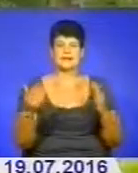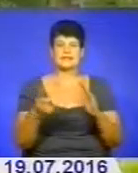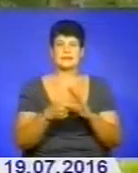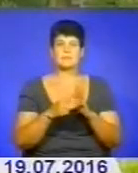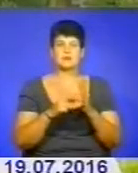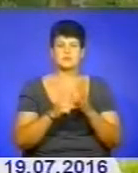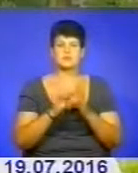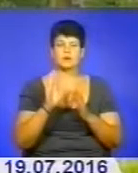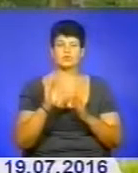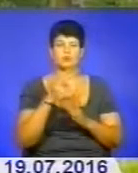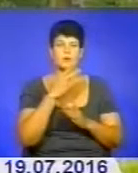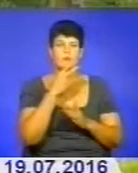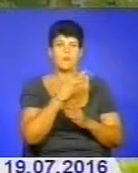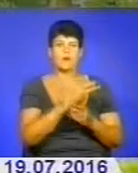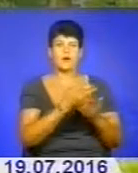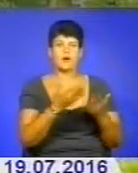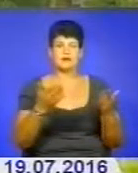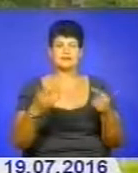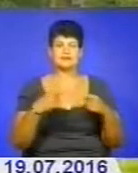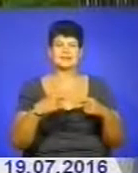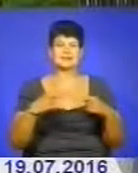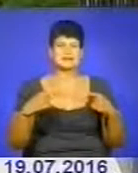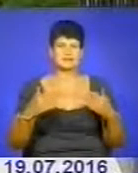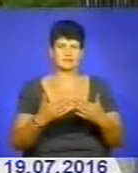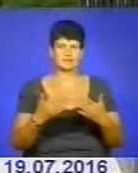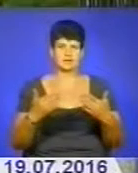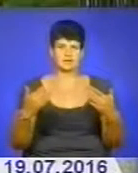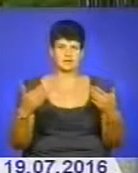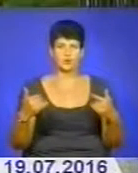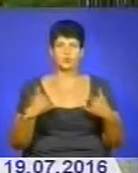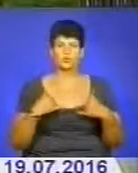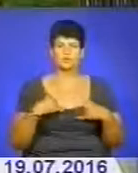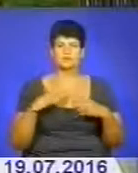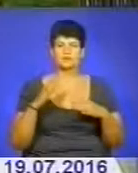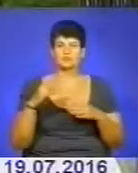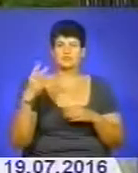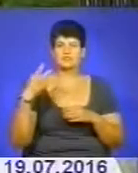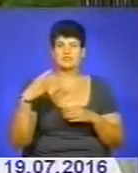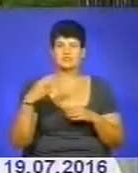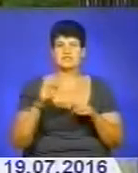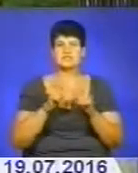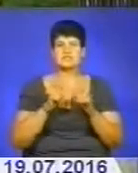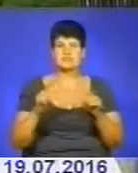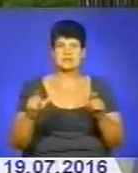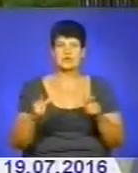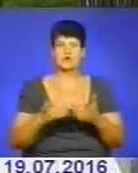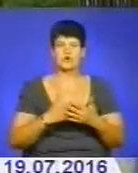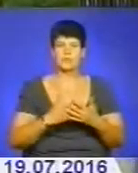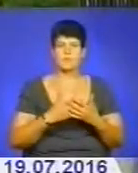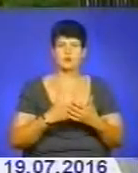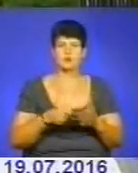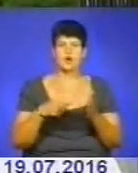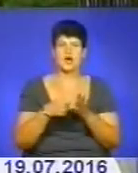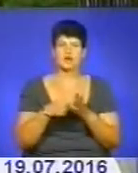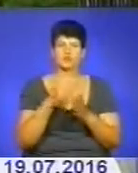буде покращуватись також і сцена, і музейні приміщення.